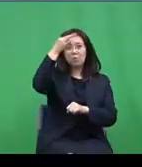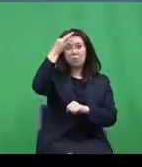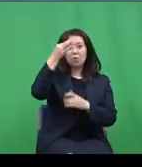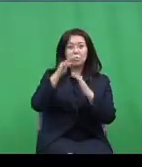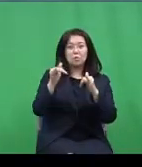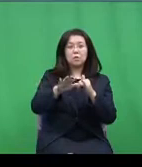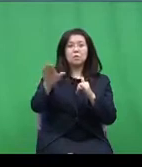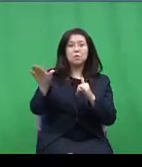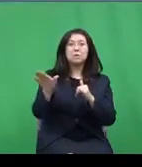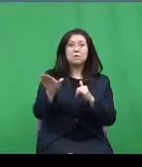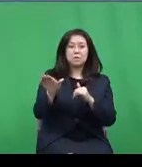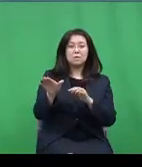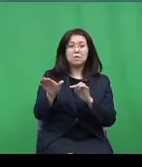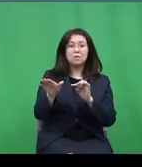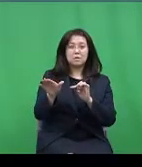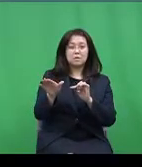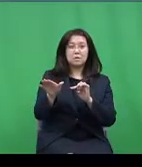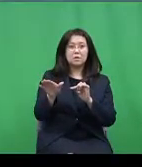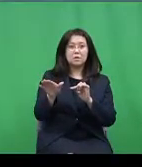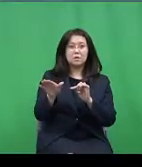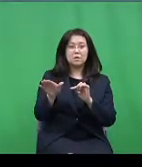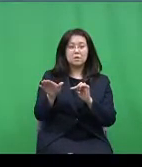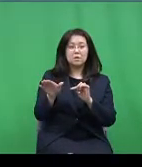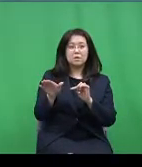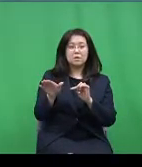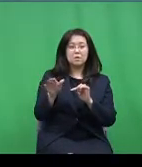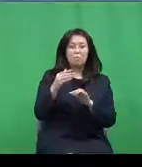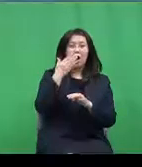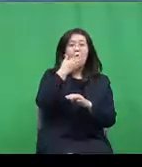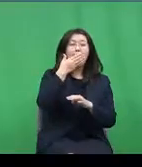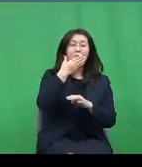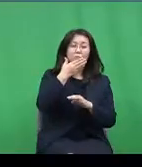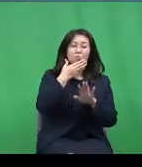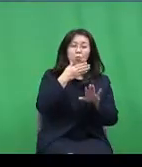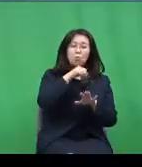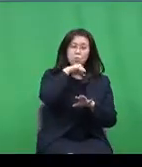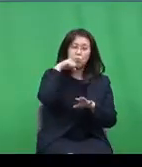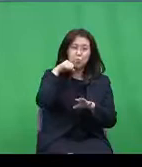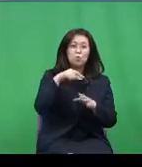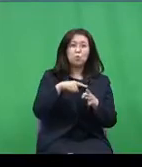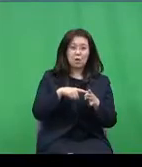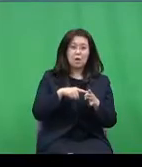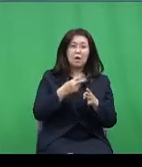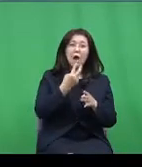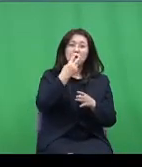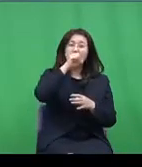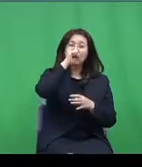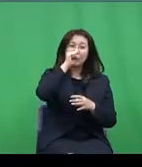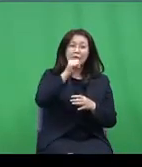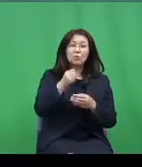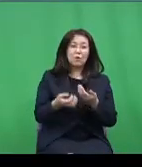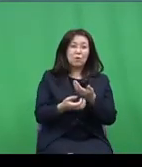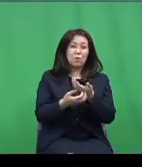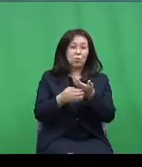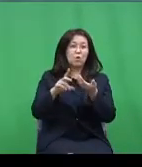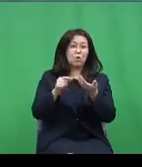ね、まあ、甘みがあってうまみがあるとか香りがいいとか炊き上